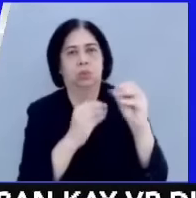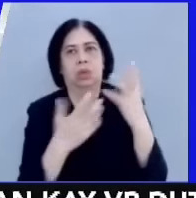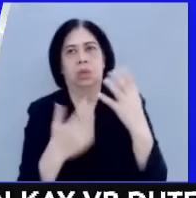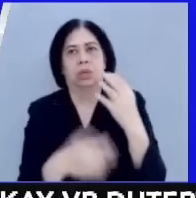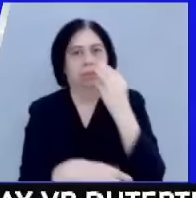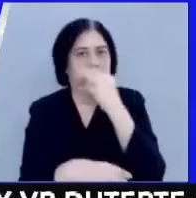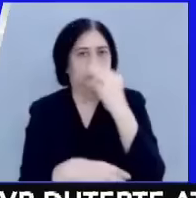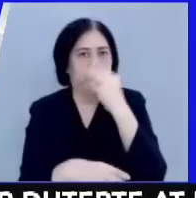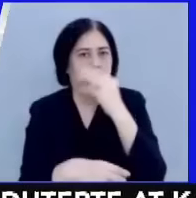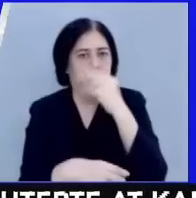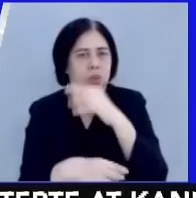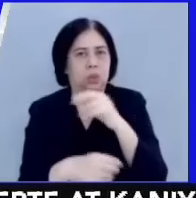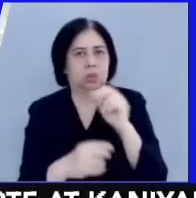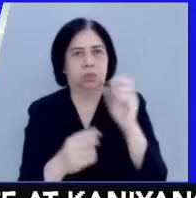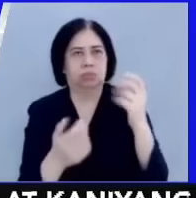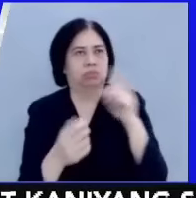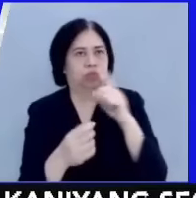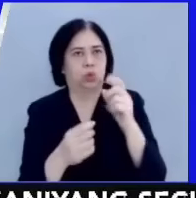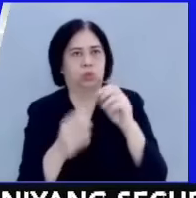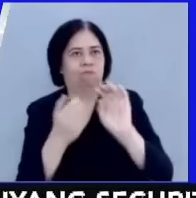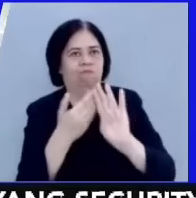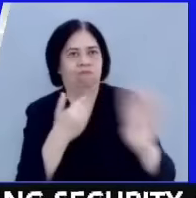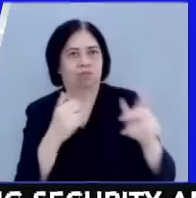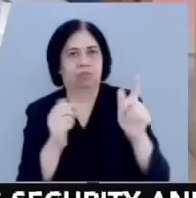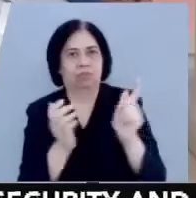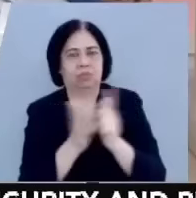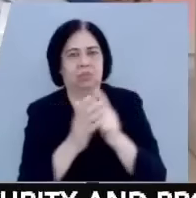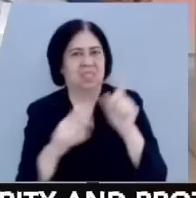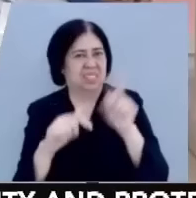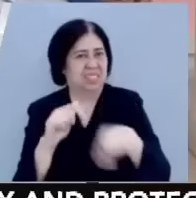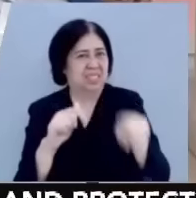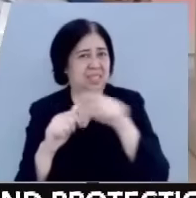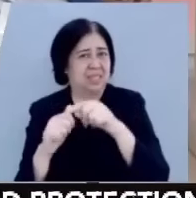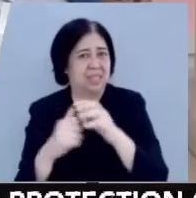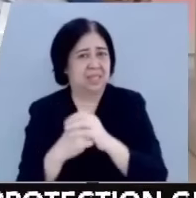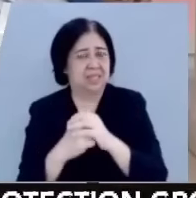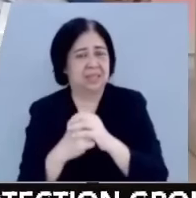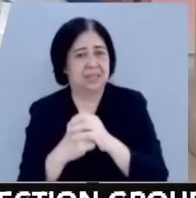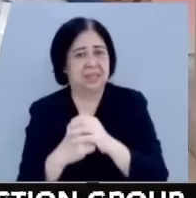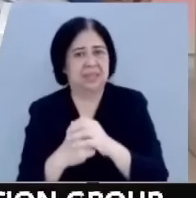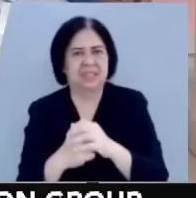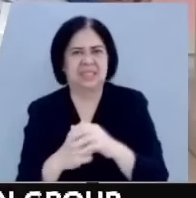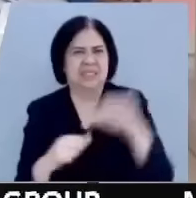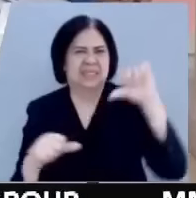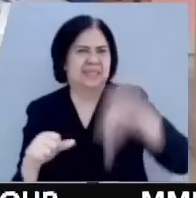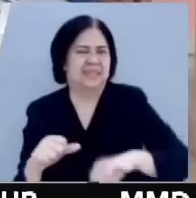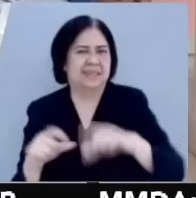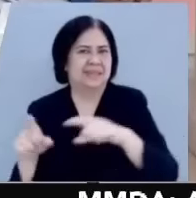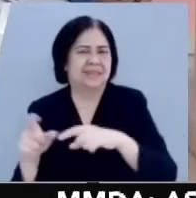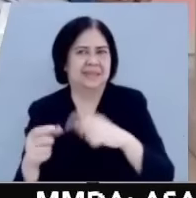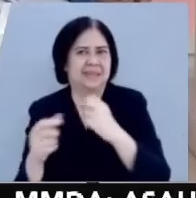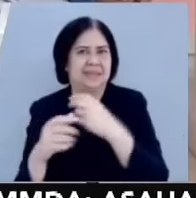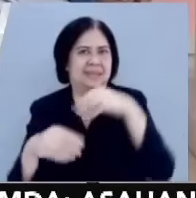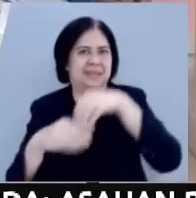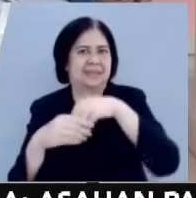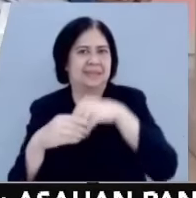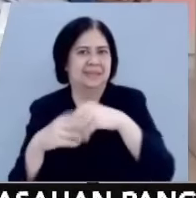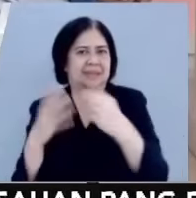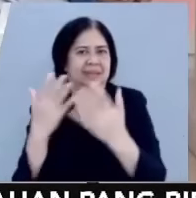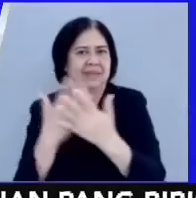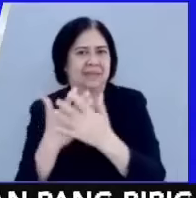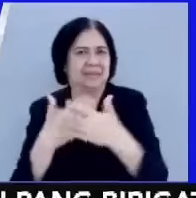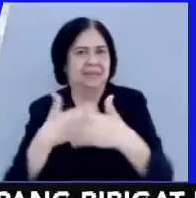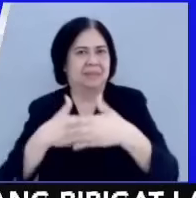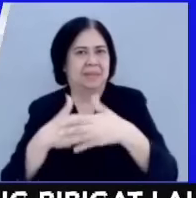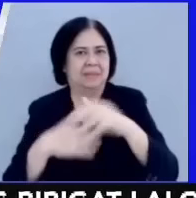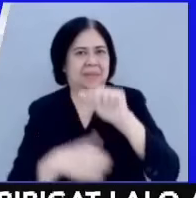ma-isolate na talaga silaa Hindi ba Kaya nung mga pangag o pang Ah hindi e hindi kaya e kasi ang Bilibid ngayon katabi ng Alabang eh